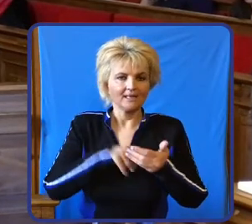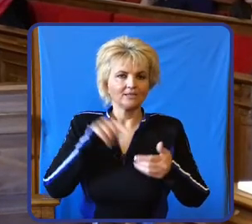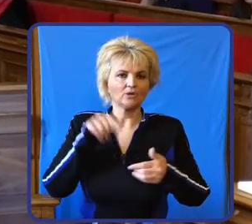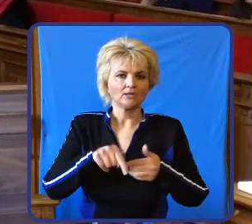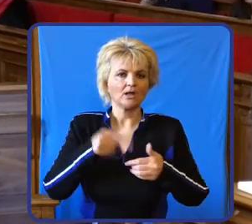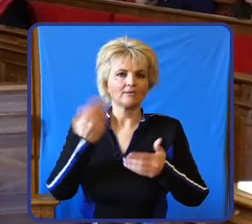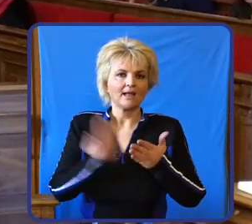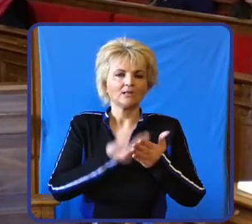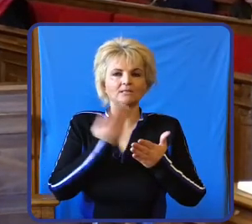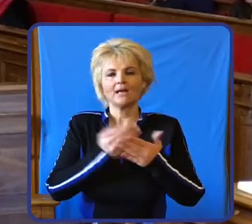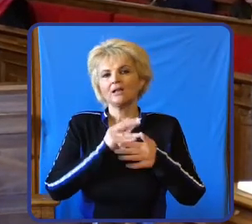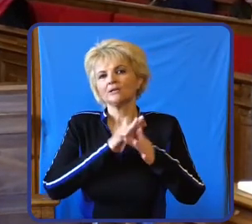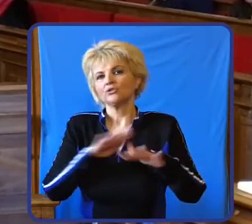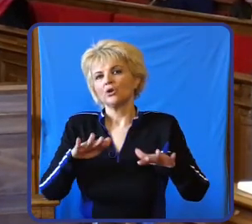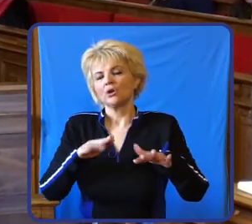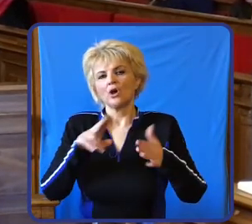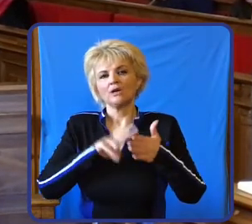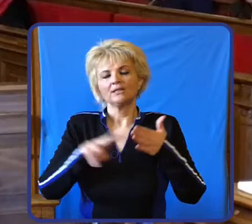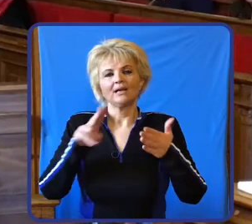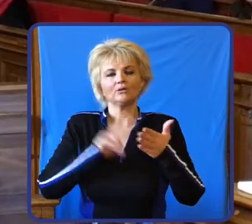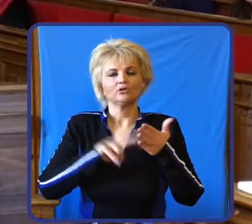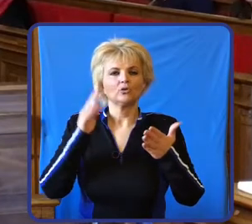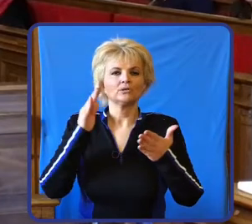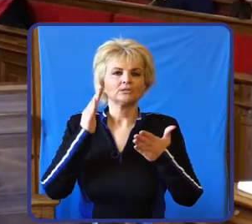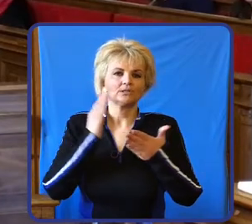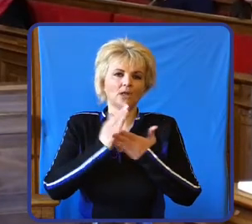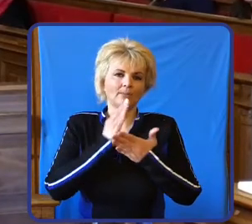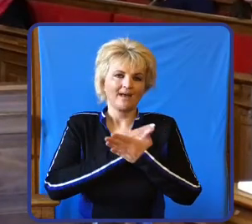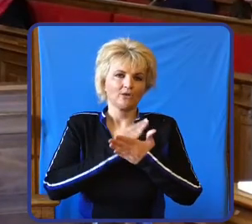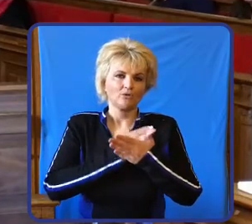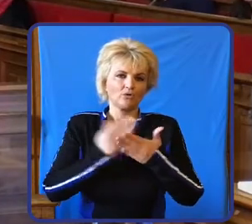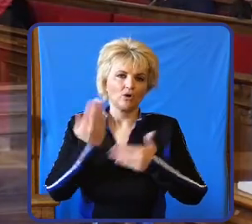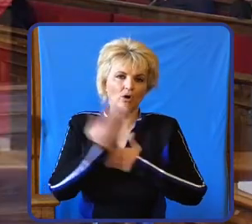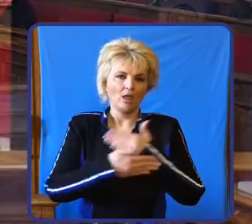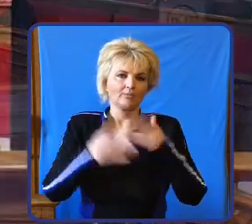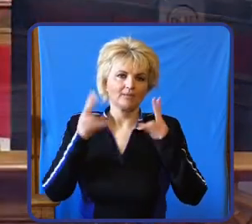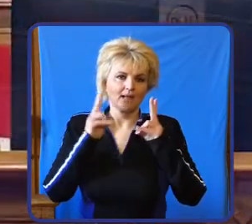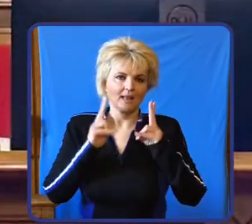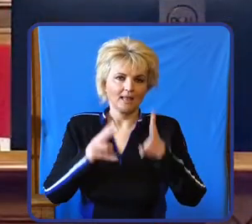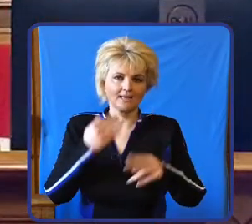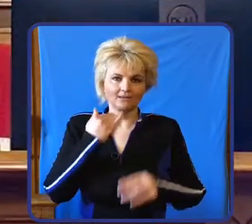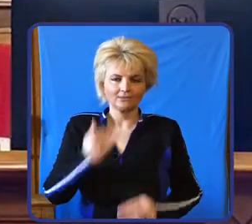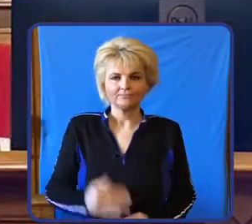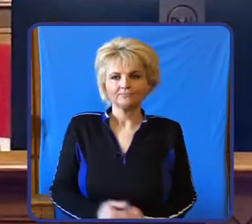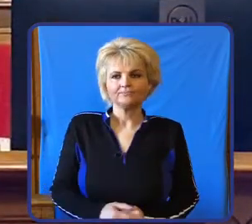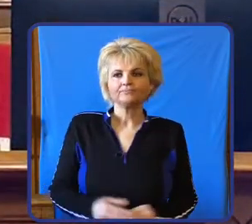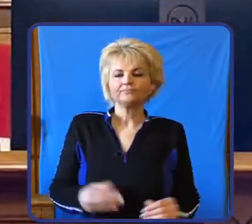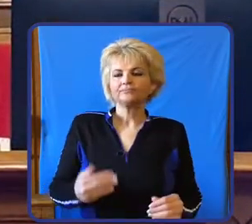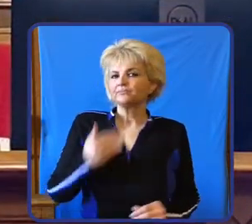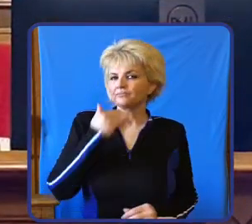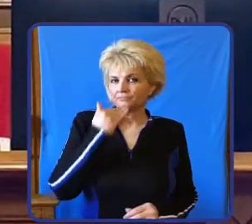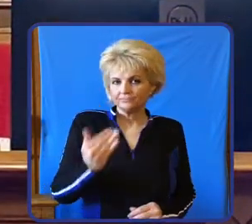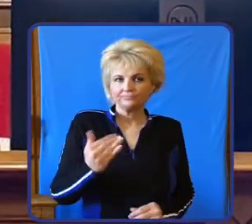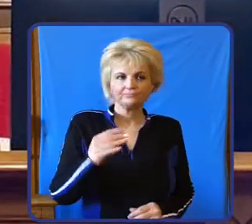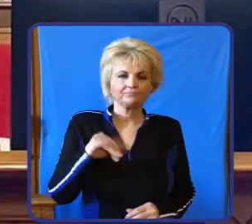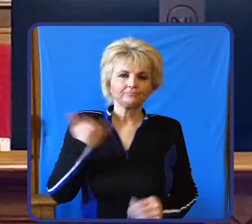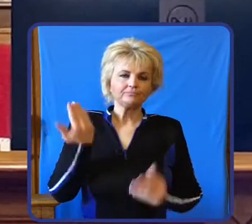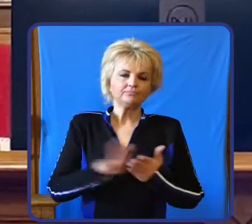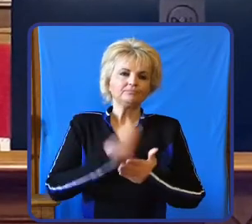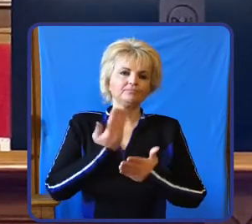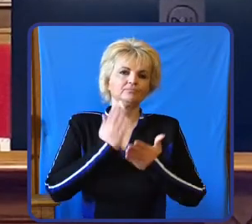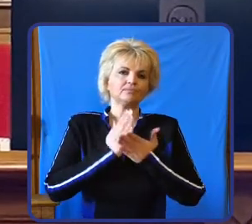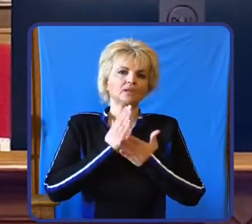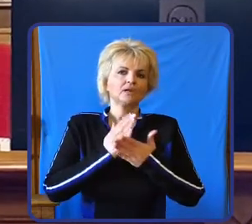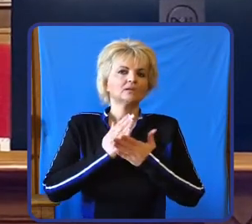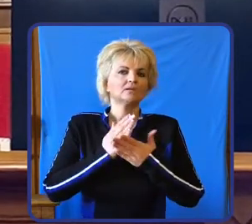annak felhasználása csak a hatályos jogszabályok szerint lehetséges. Köszönöm szépen. Tisztelettel köszöntjük, és kihasználom az